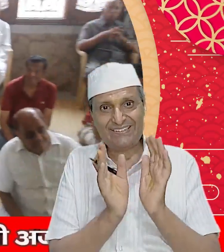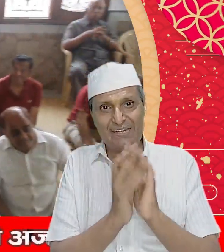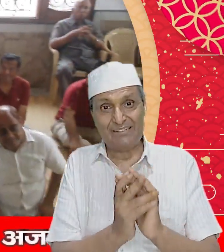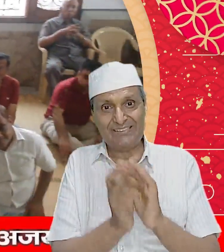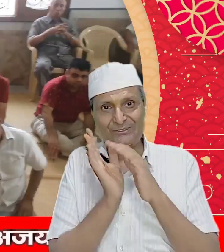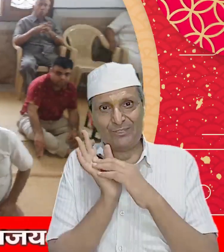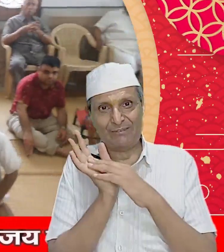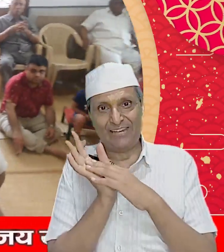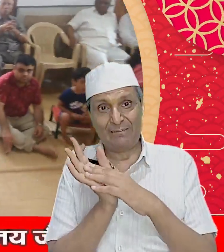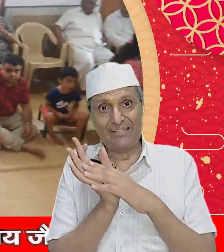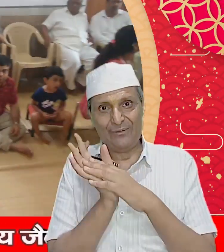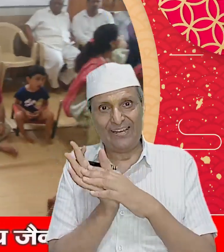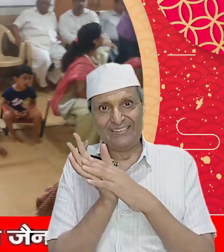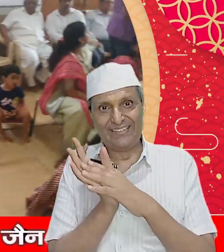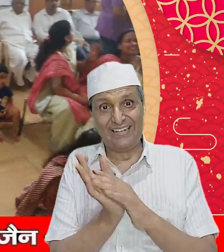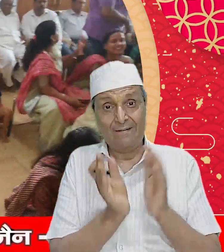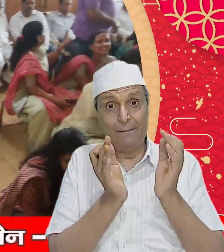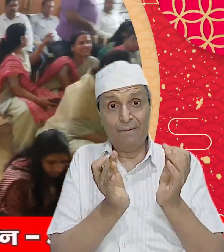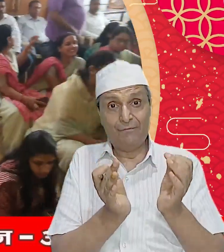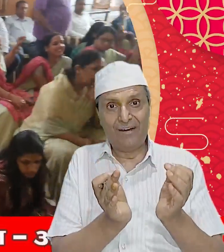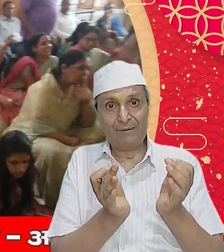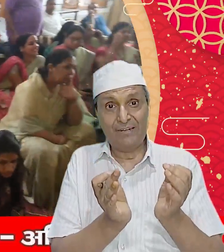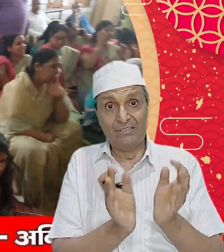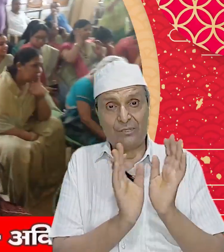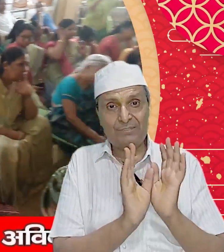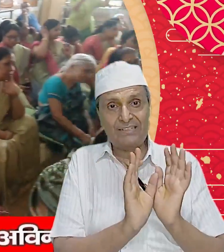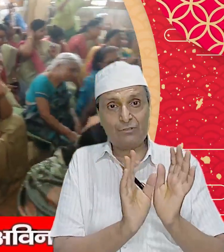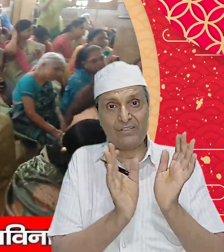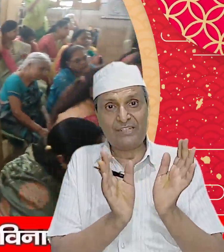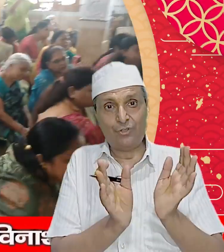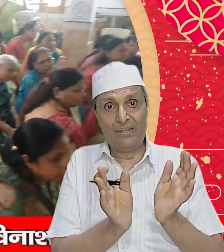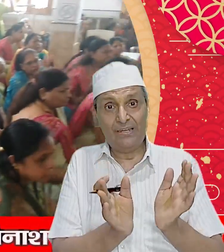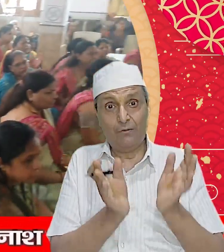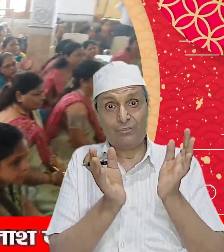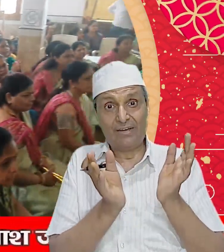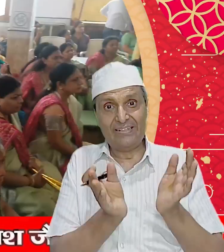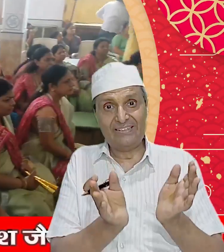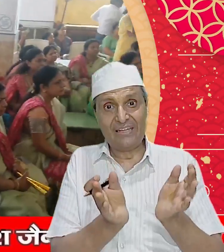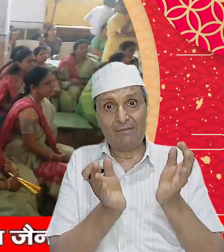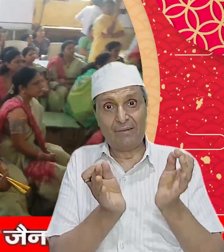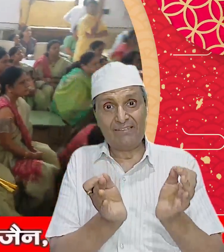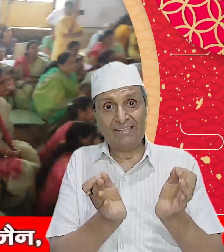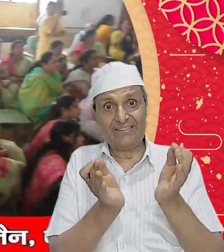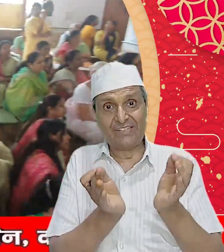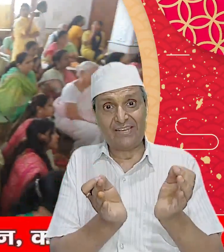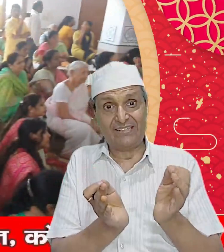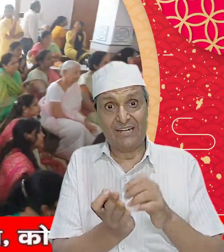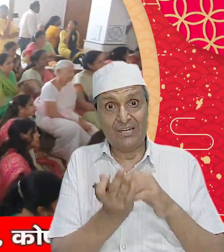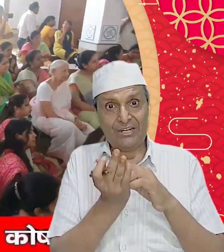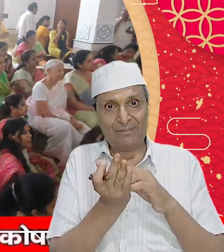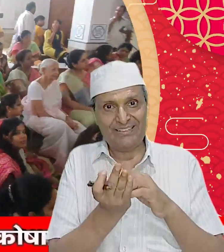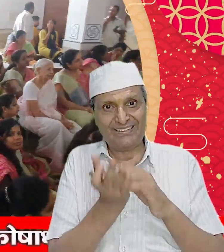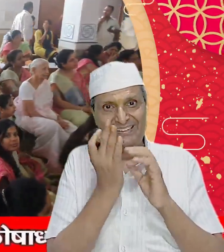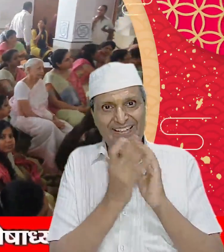का किसी स्थान पर, जैसे सूरजमल विहार में यह हो रहा है आचार्य श्री का, वहां पर सबसे ज्यादा उस वर्षा योग में उस वहां की जनता में भक्ति के अंदर श्रद्धा